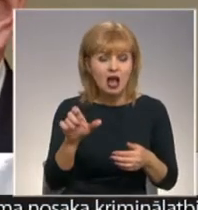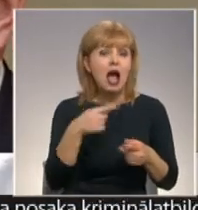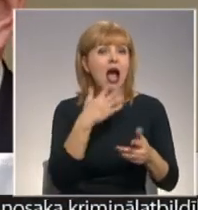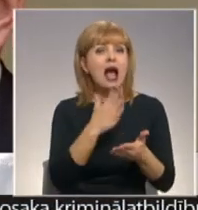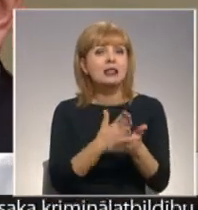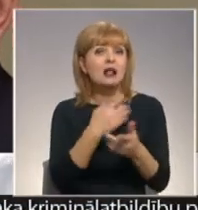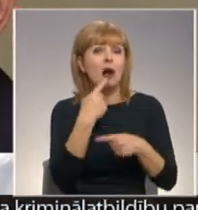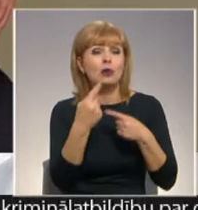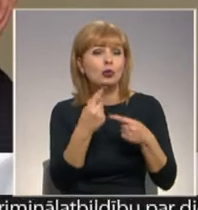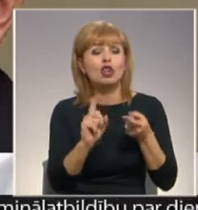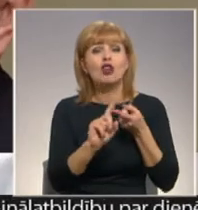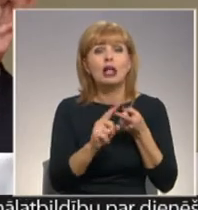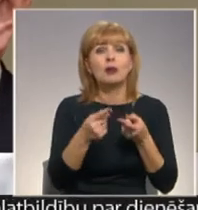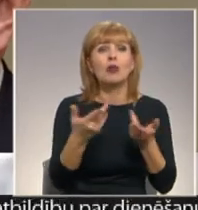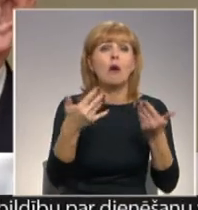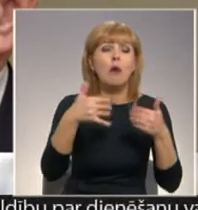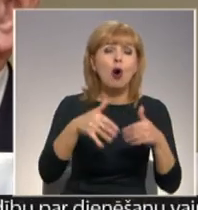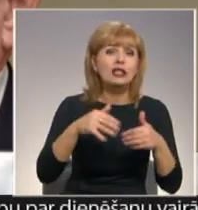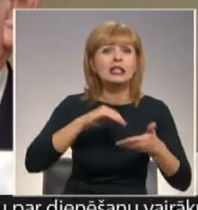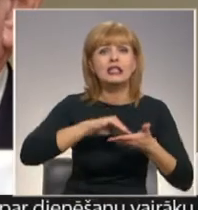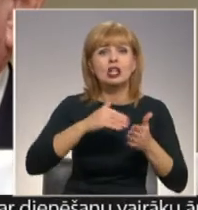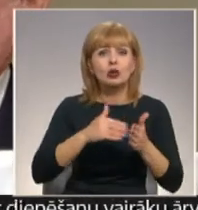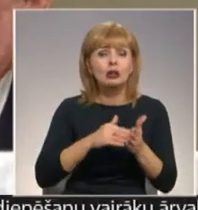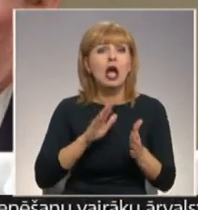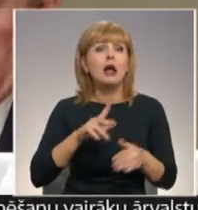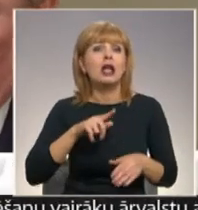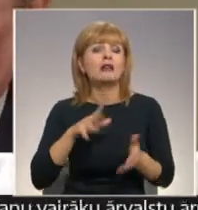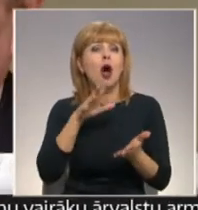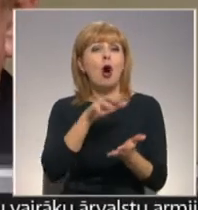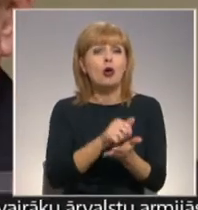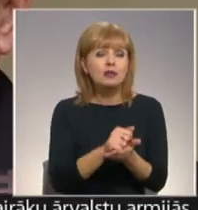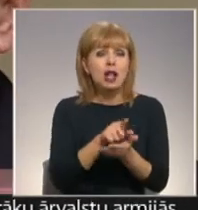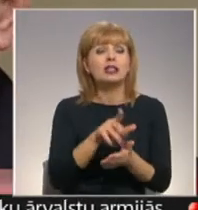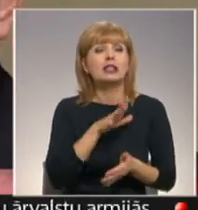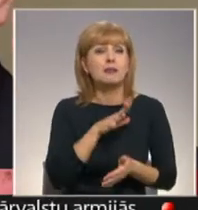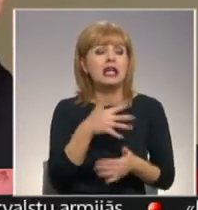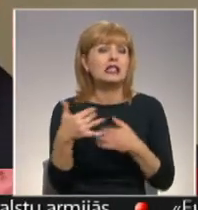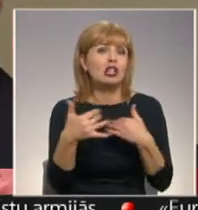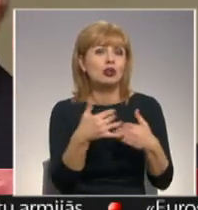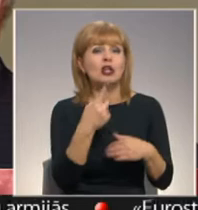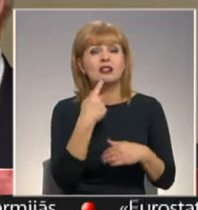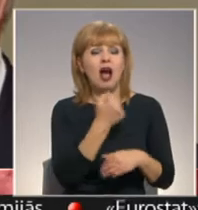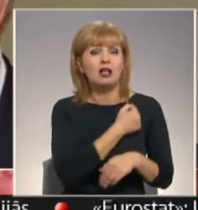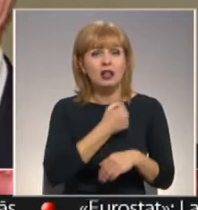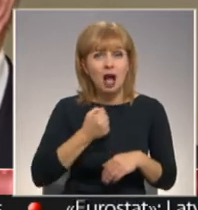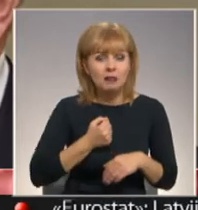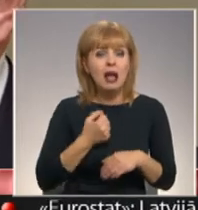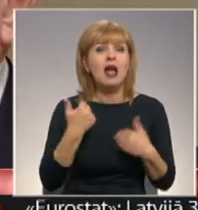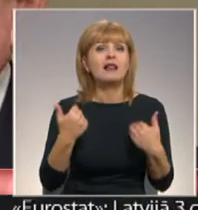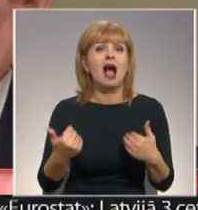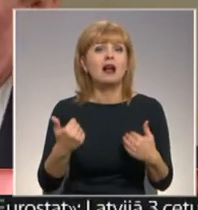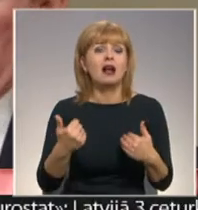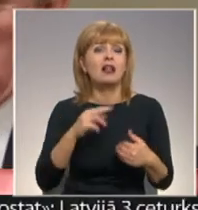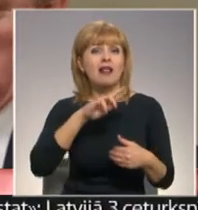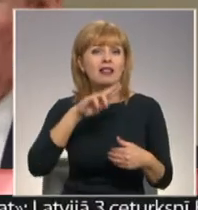politiskās situācijas Latvijā, padomju okupācijas laikā par latviešiem, kas cīnījās sarkanajā armijā, tagad par leģionāriem,